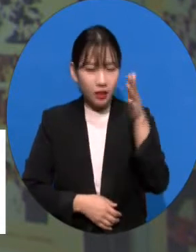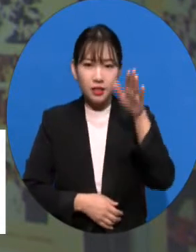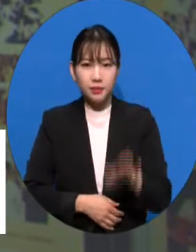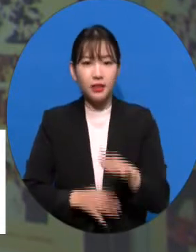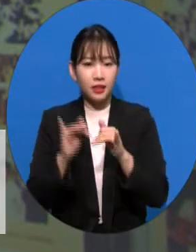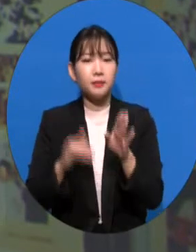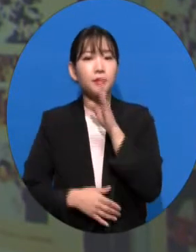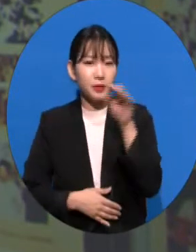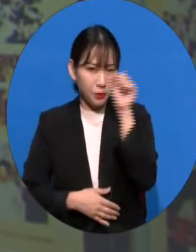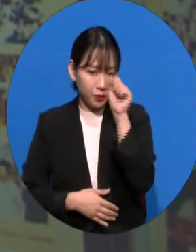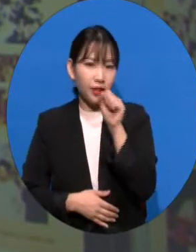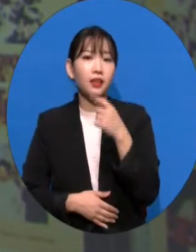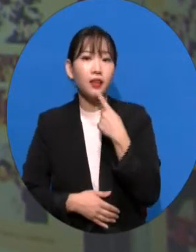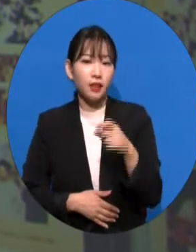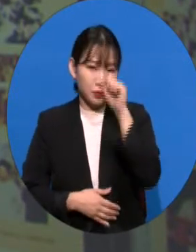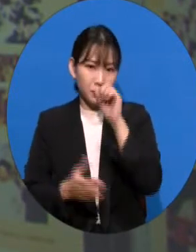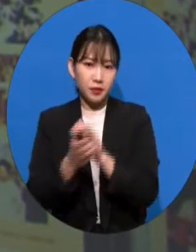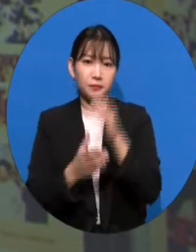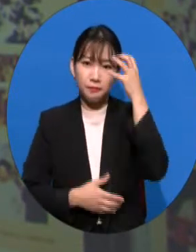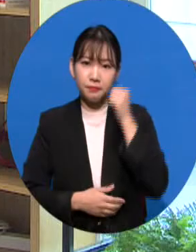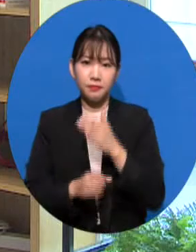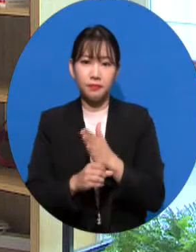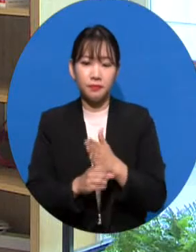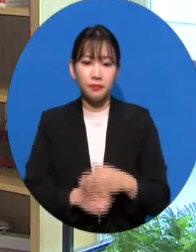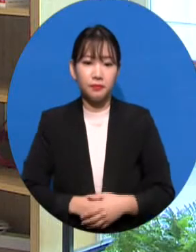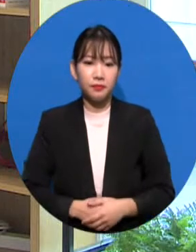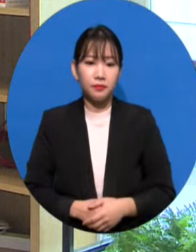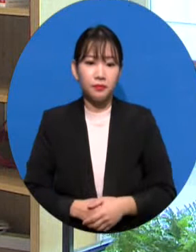좋아했던, 소탈했던 친구로 기억하고 있습니다.